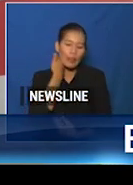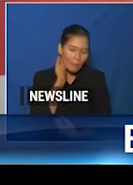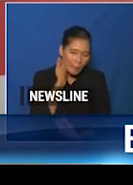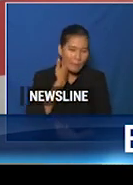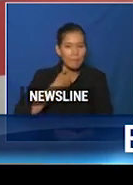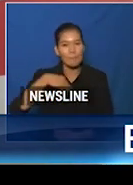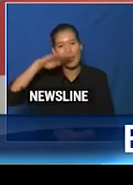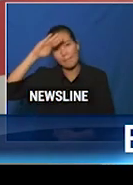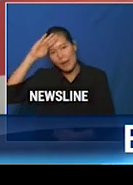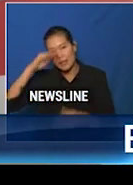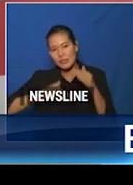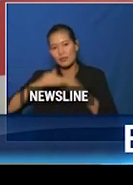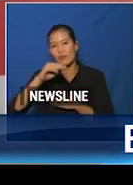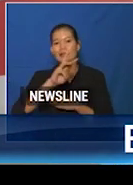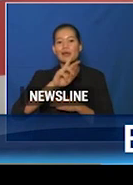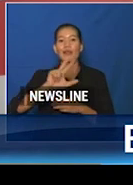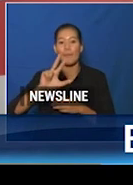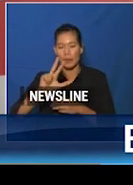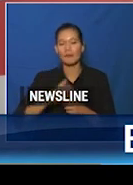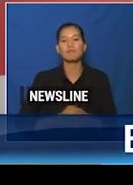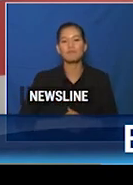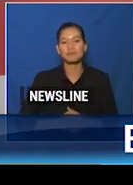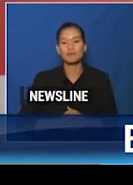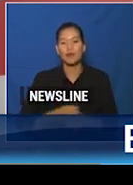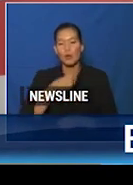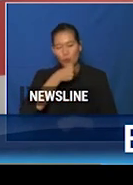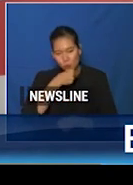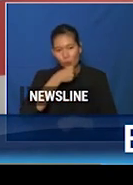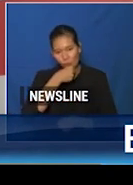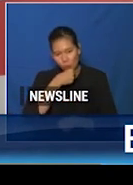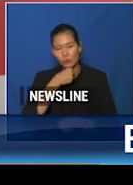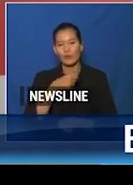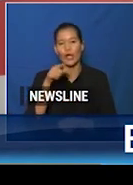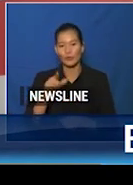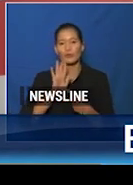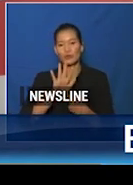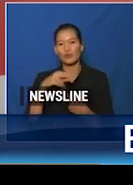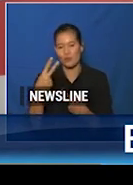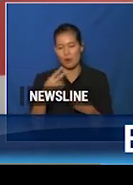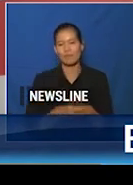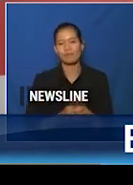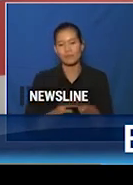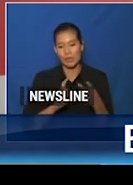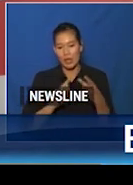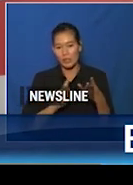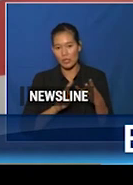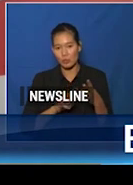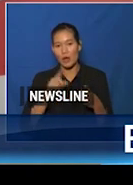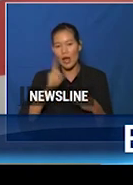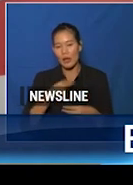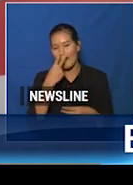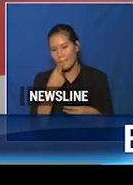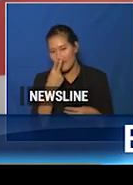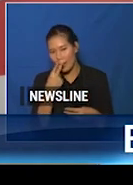di atas 38 kemudian batuk Itu gejala kedua yang paling banyak disertai dengan